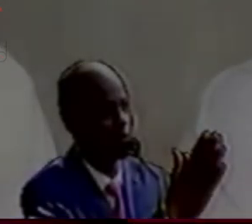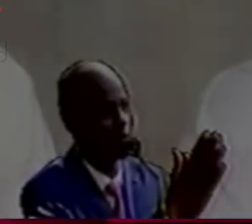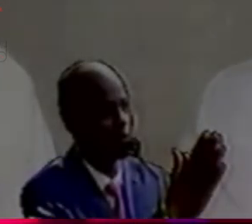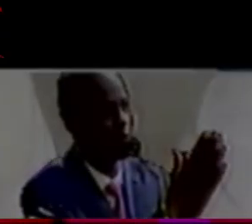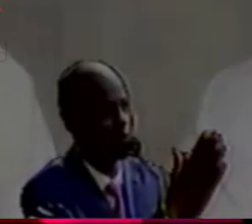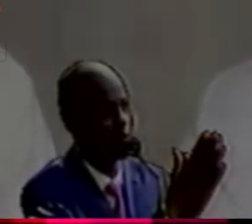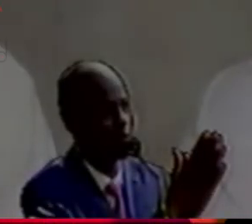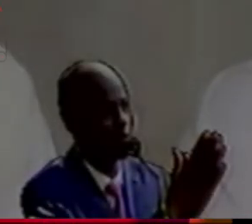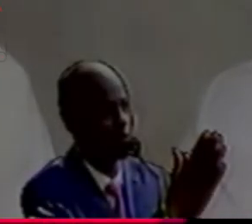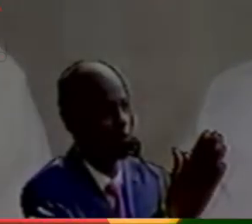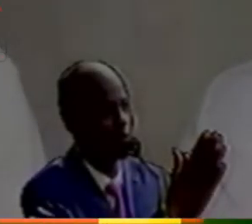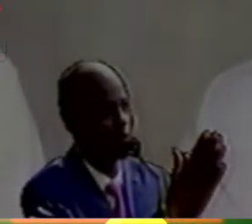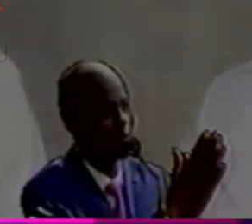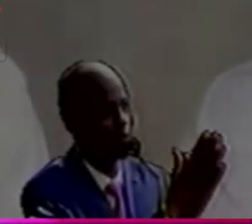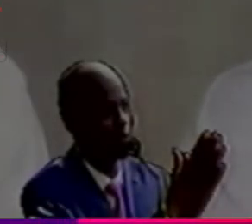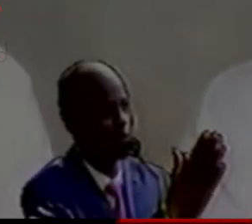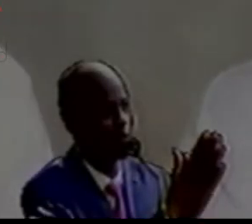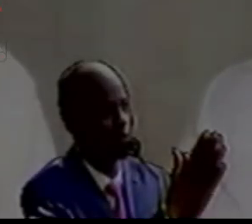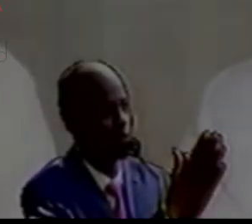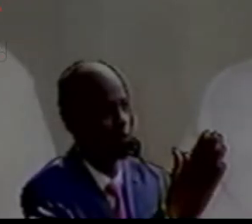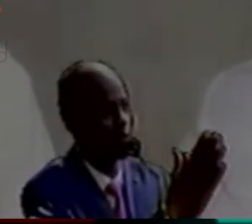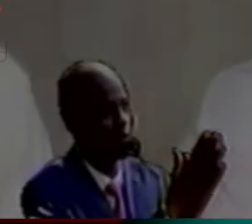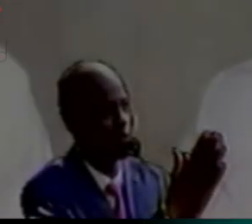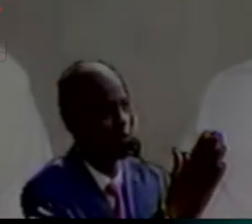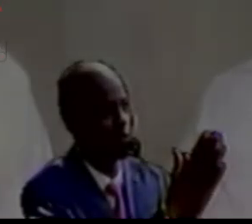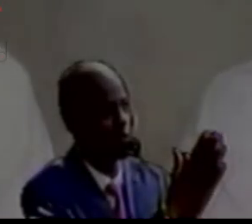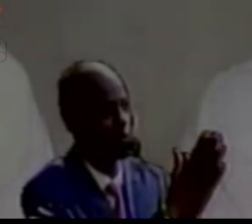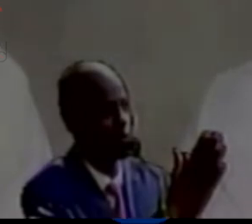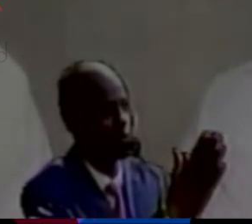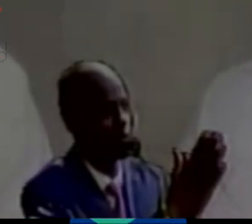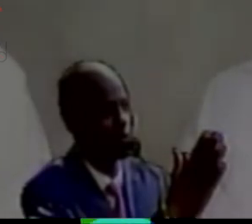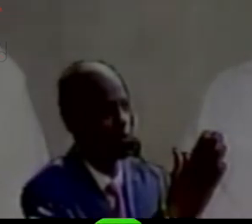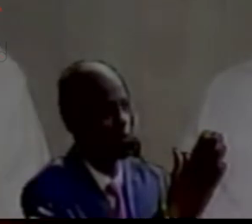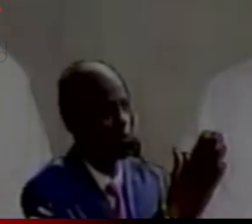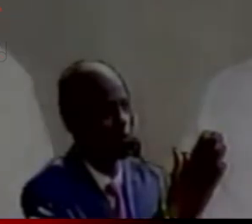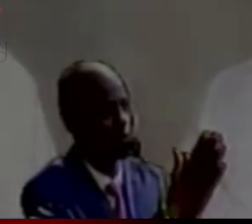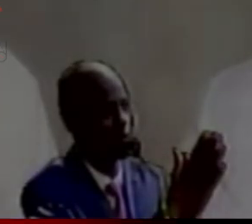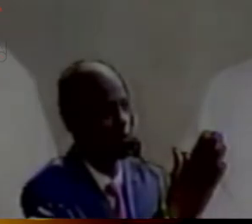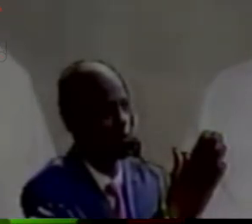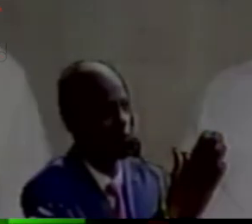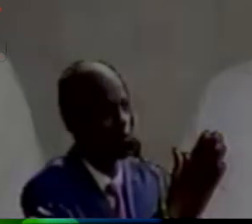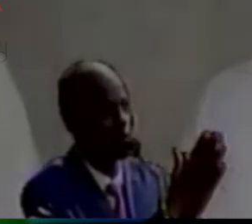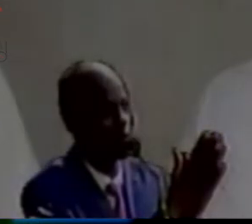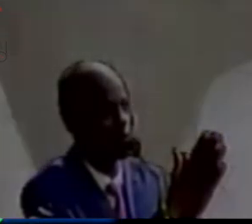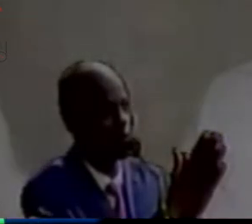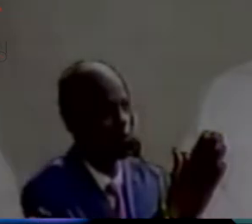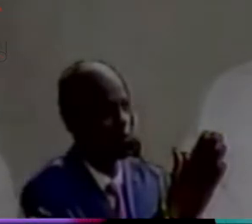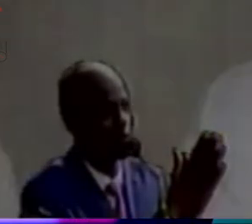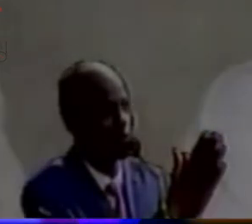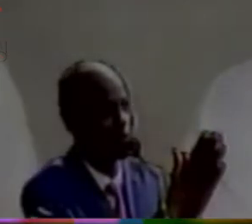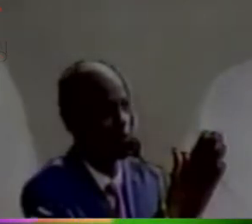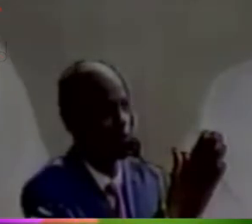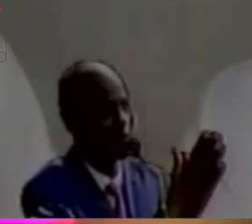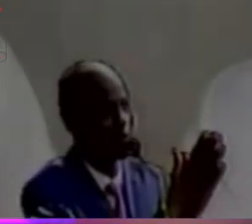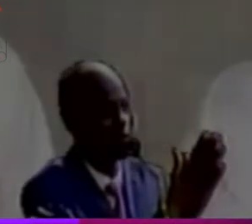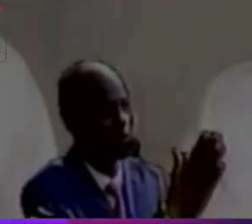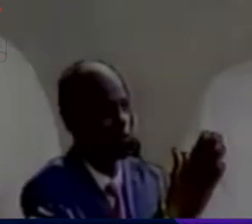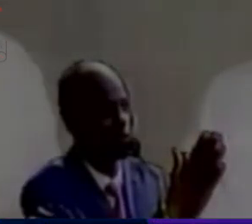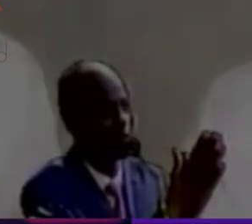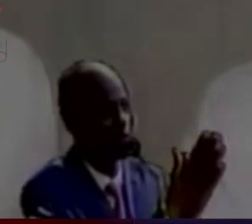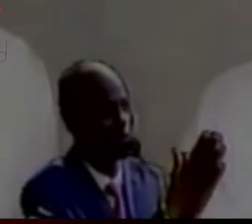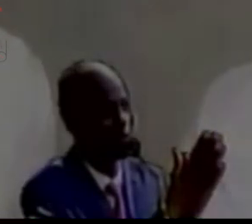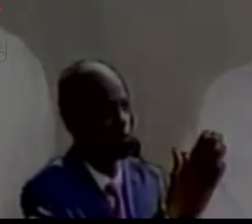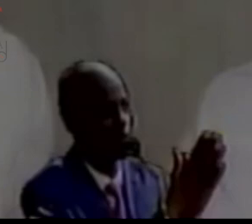Télé-Guinée qui trouve Delma 31, qui c'est tous les jours nous capable passer, qui sortit 8h, arrivé 7h. Nous avons